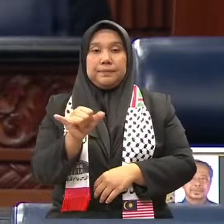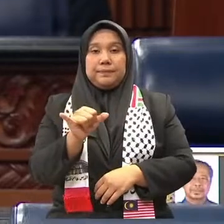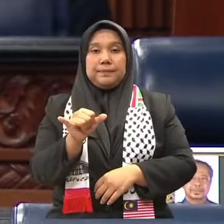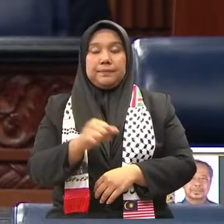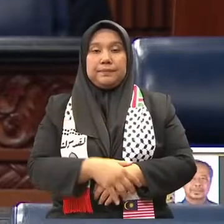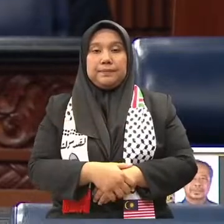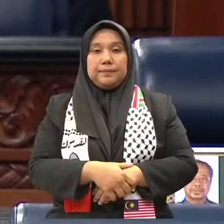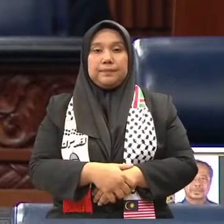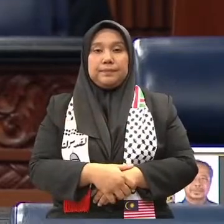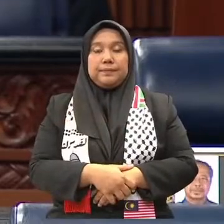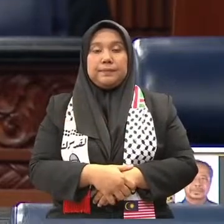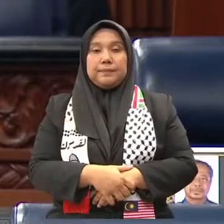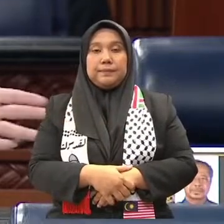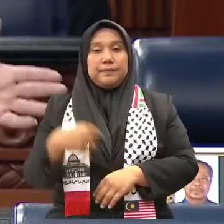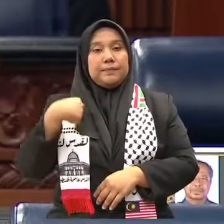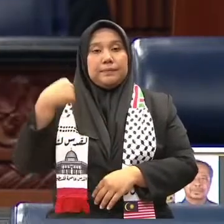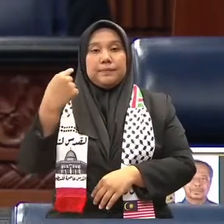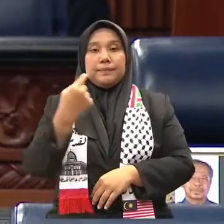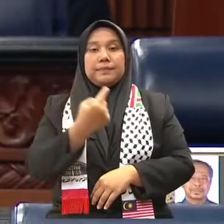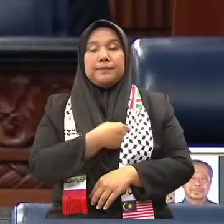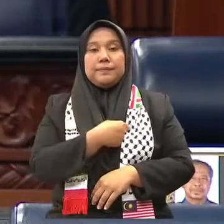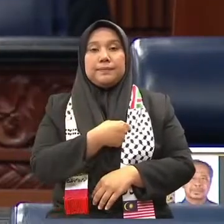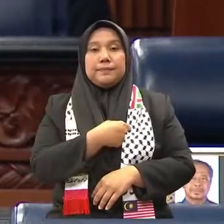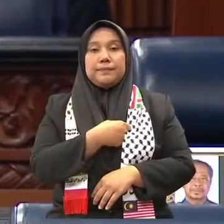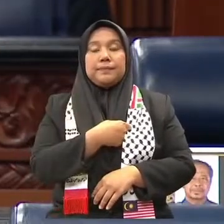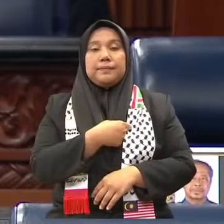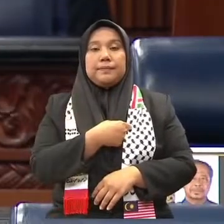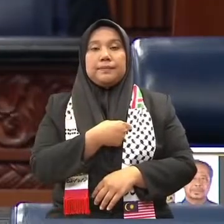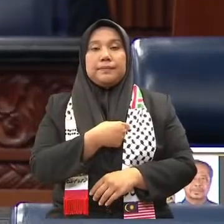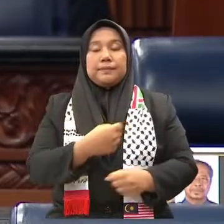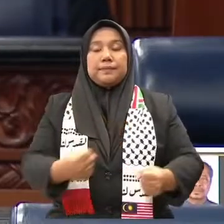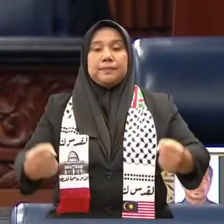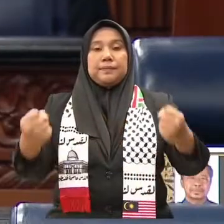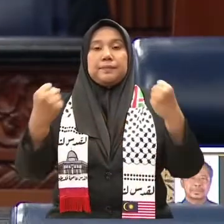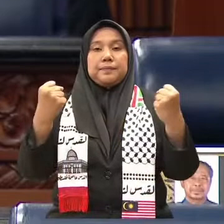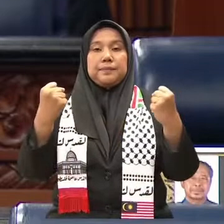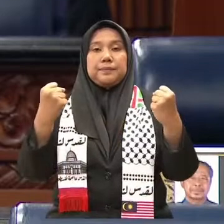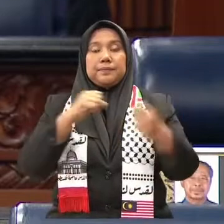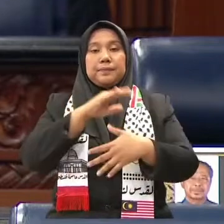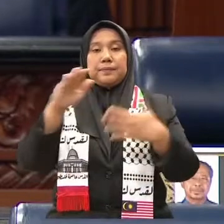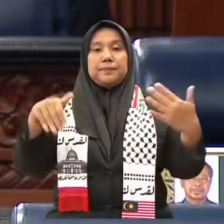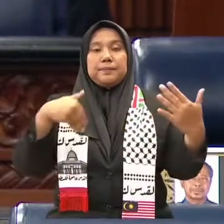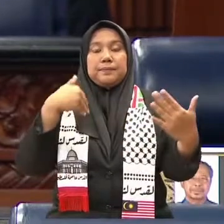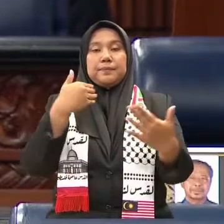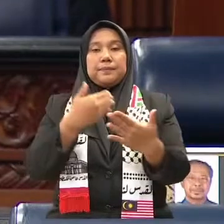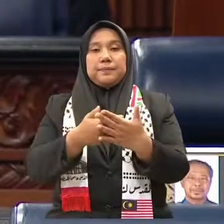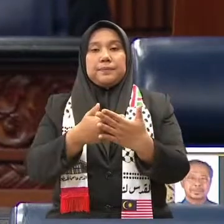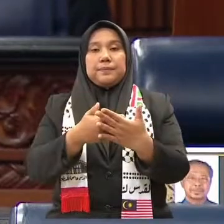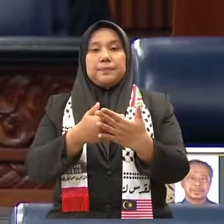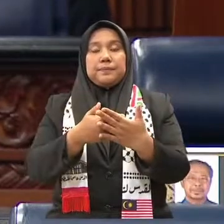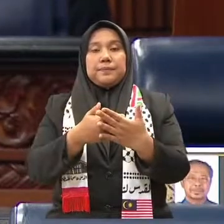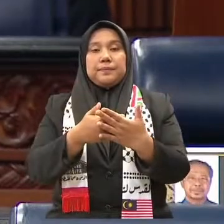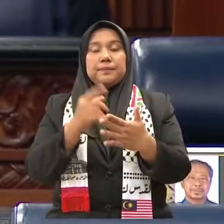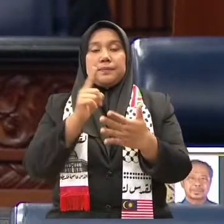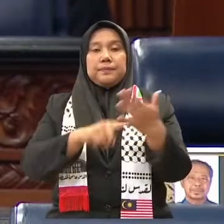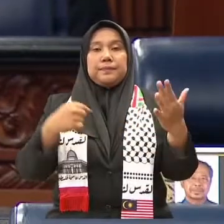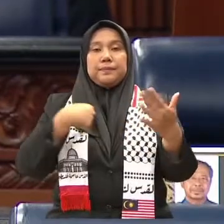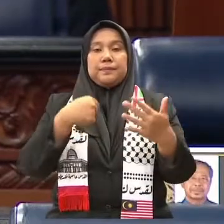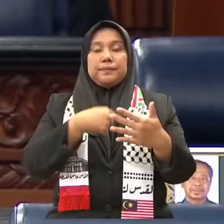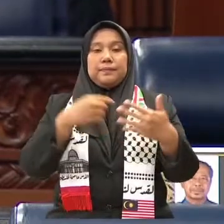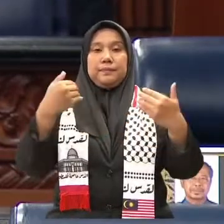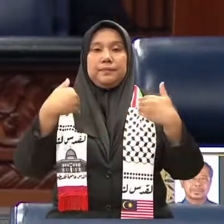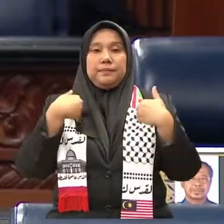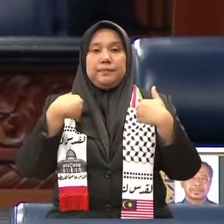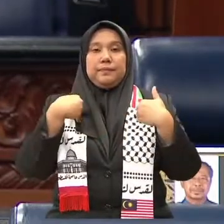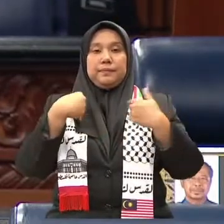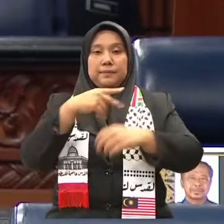bahawa kita juga memperkukuhkan semua apa yang kita ada, terutama